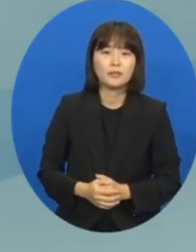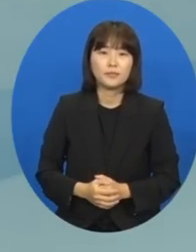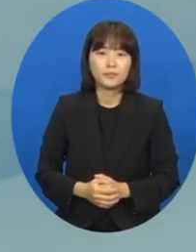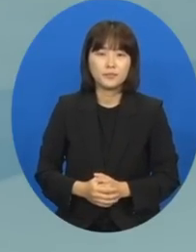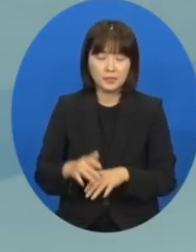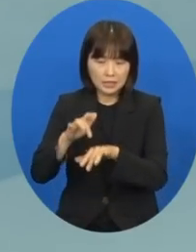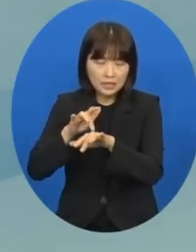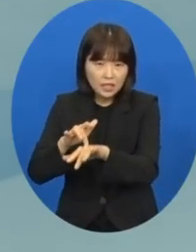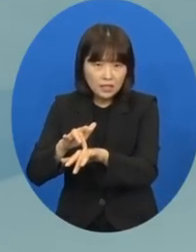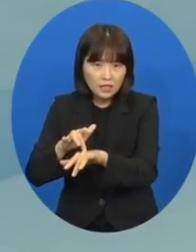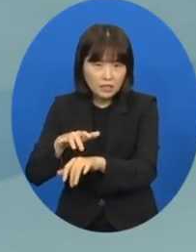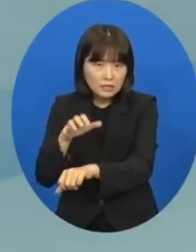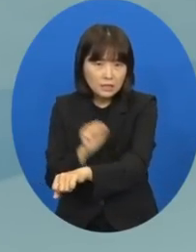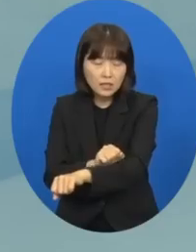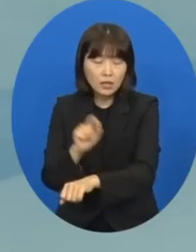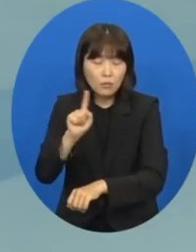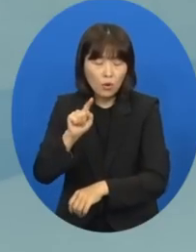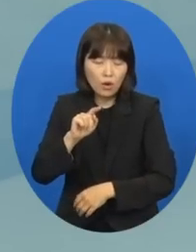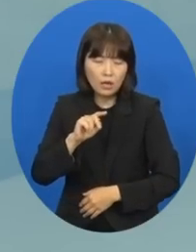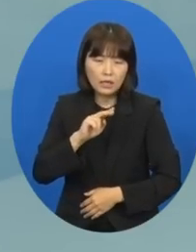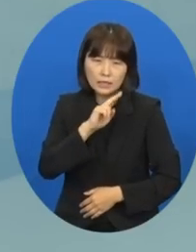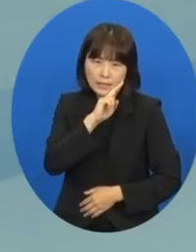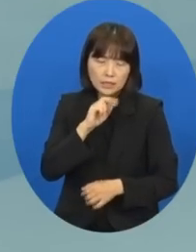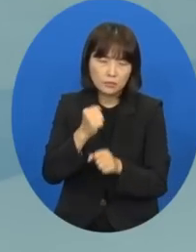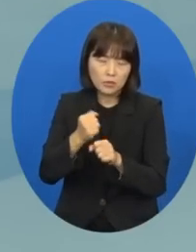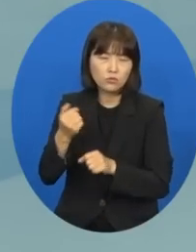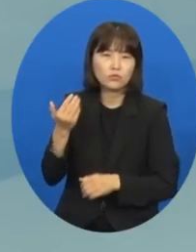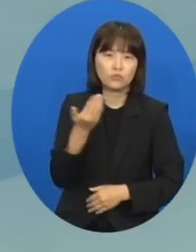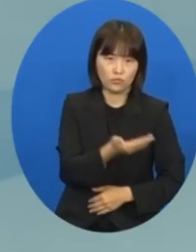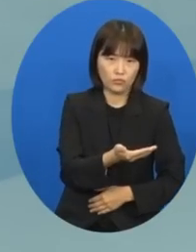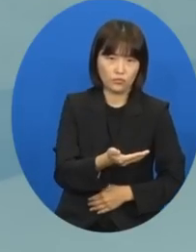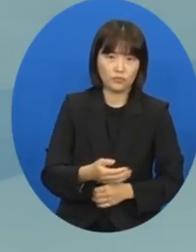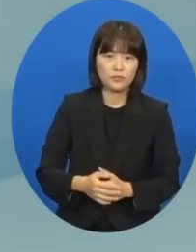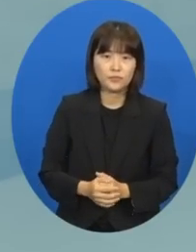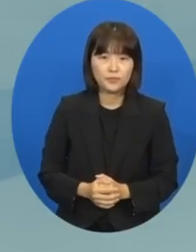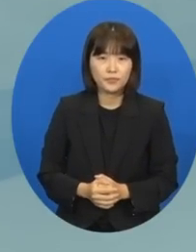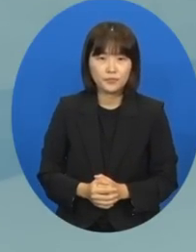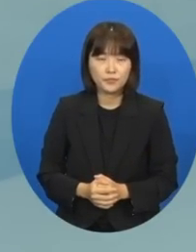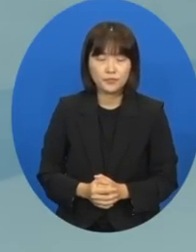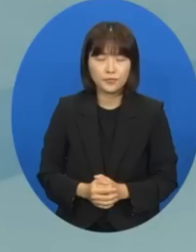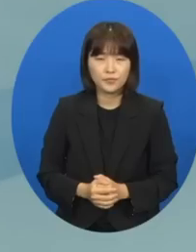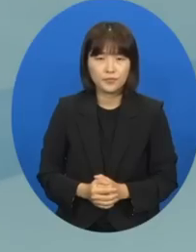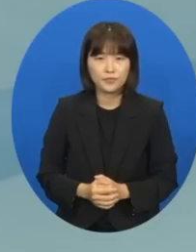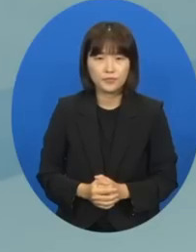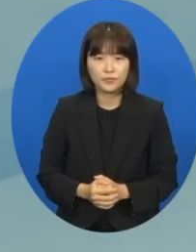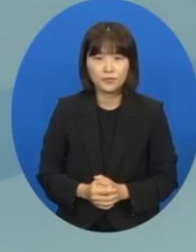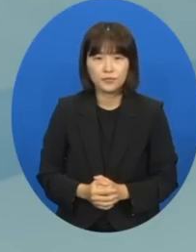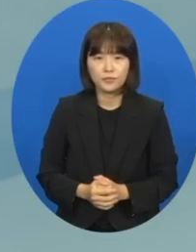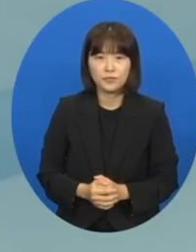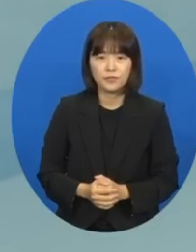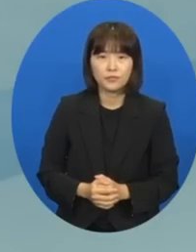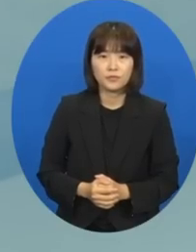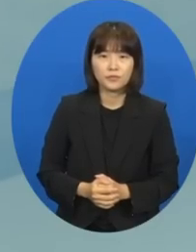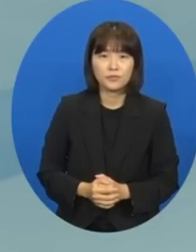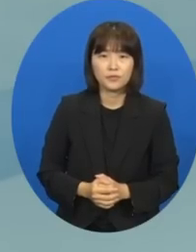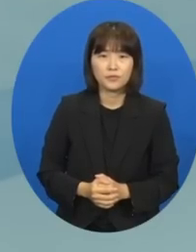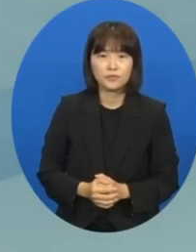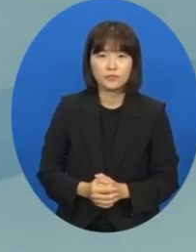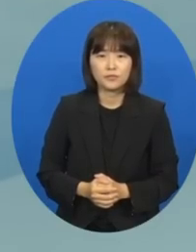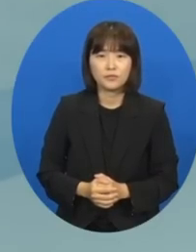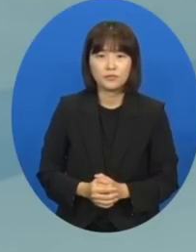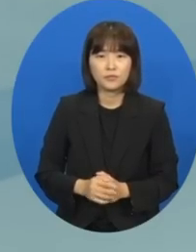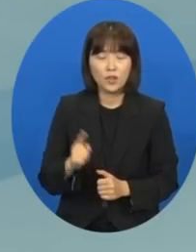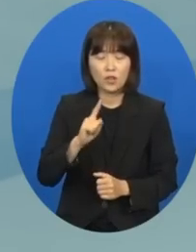장기는 의심을 불러 일어넣는 것이죠. 품게 하는 것입니다. 특히 어떤 말을